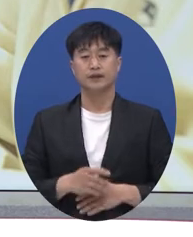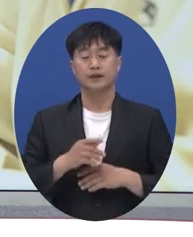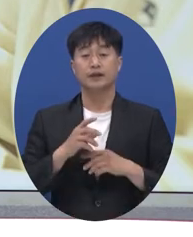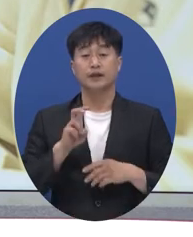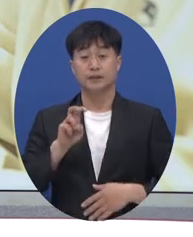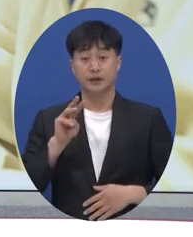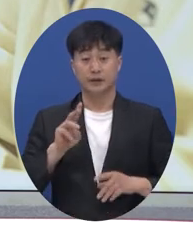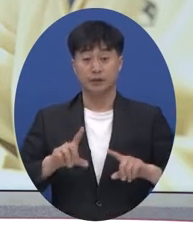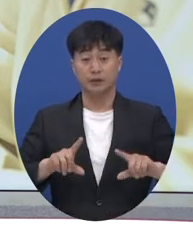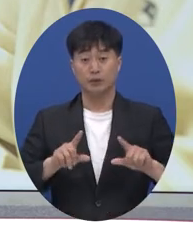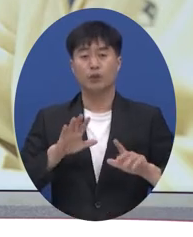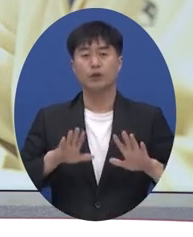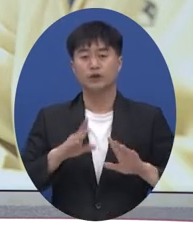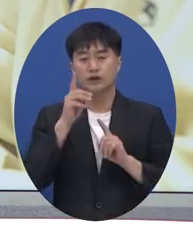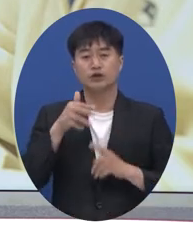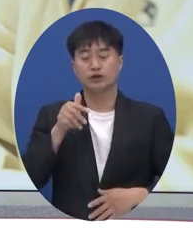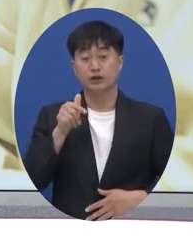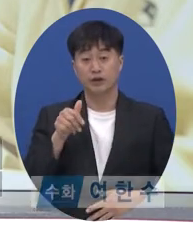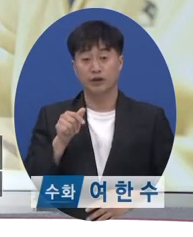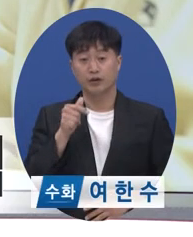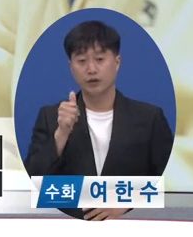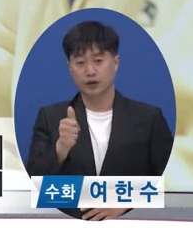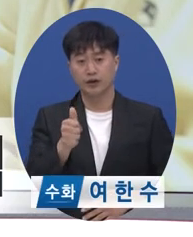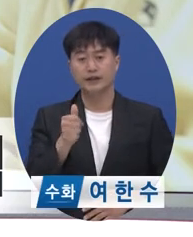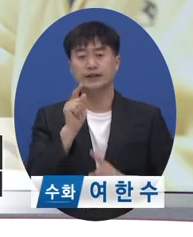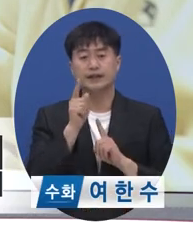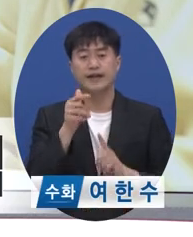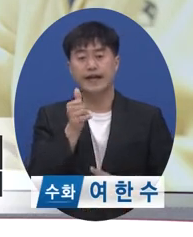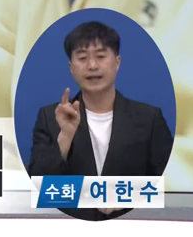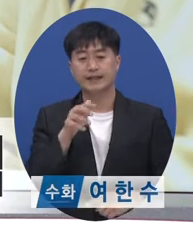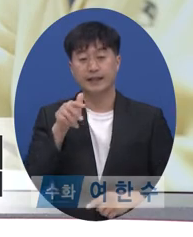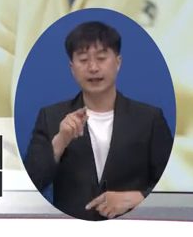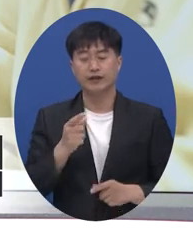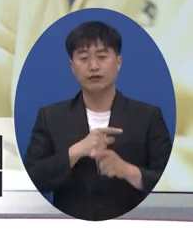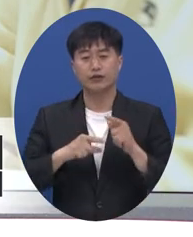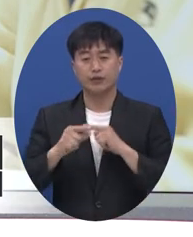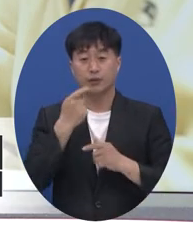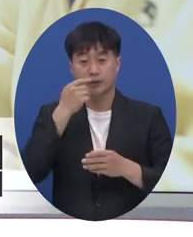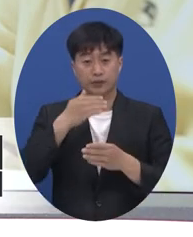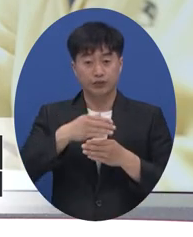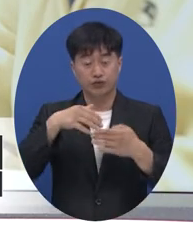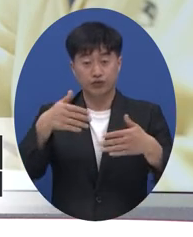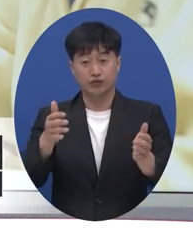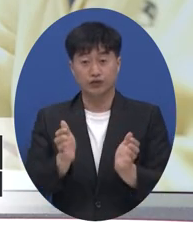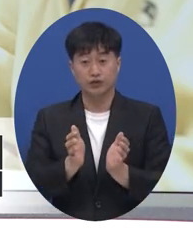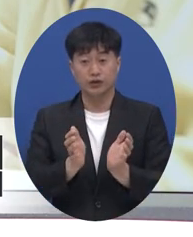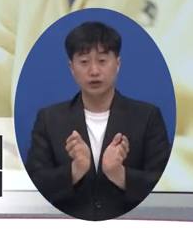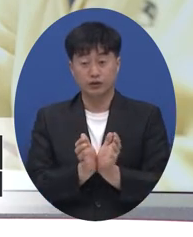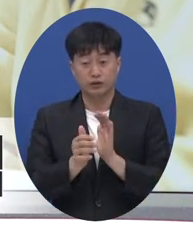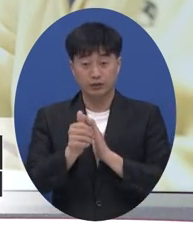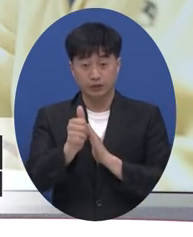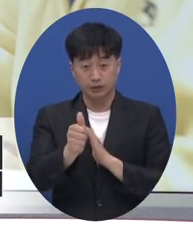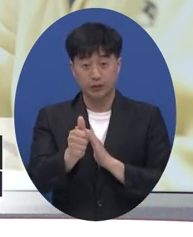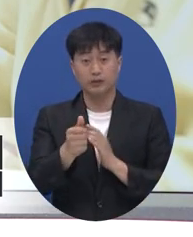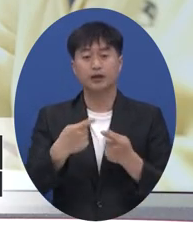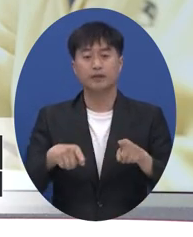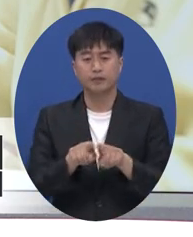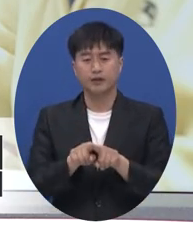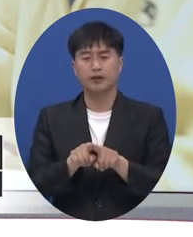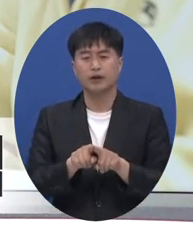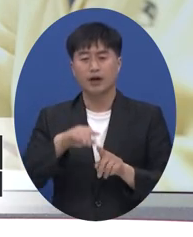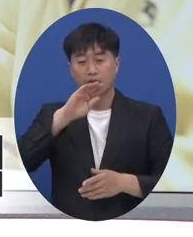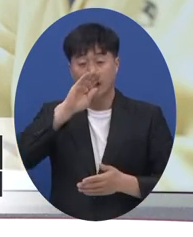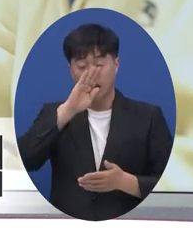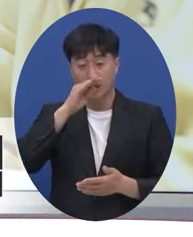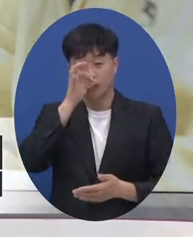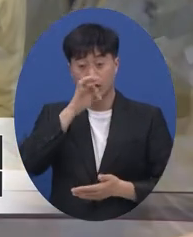23일 오늘 이재명 경기도 주사가 예찬 더불어 민주당 대표와 함께 양평에 있는 아프리카 돼지 열병 방역대책